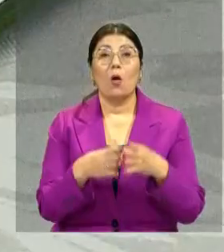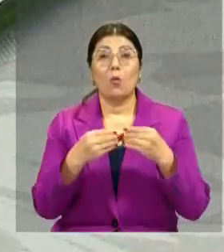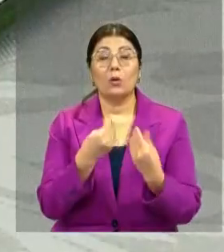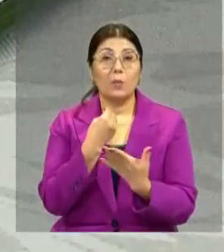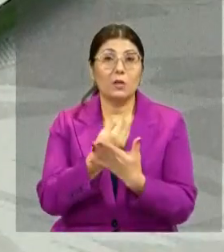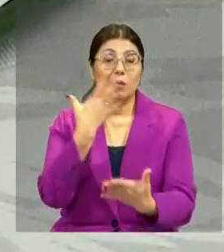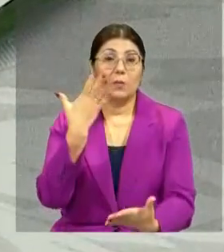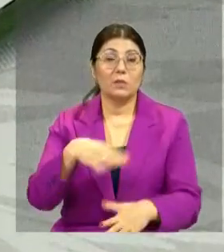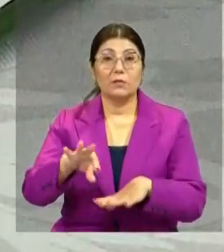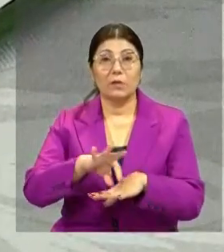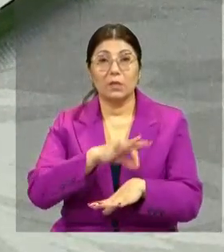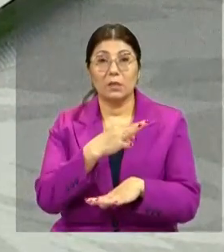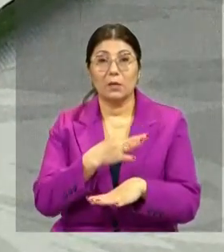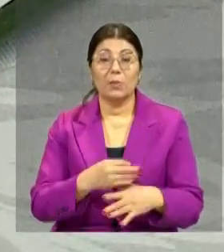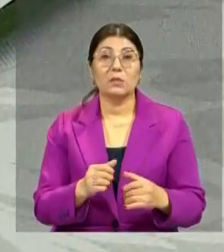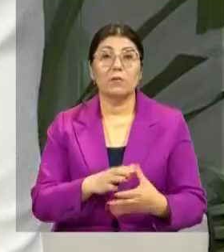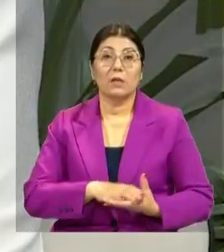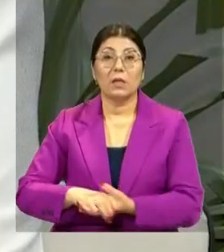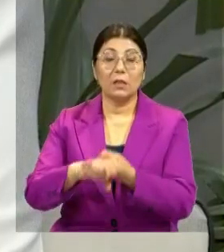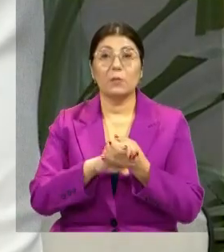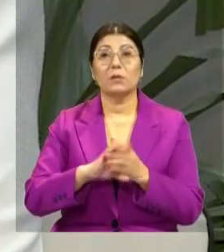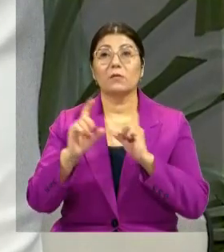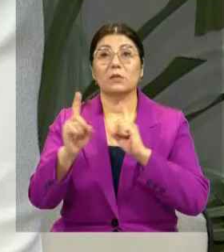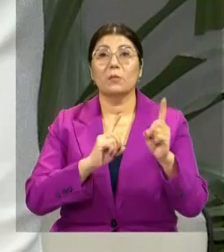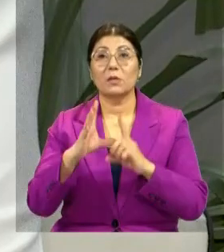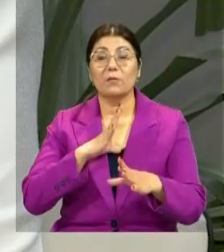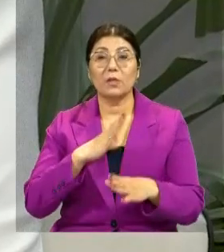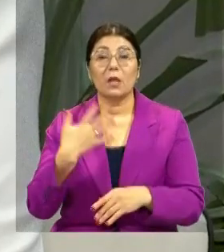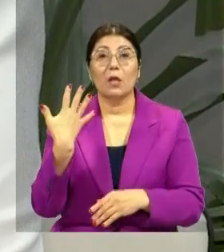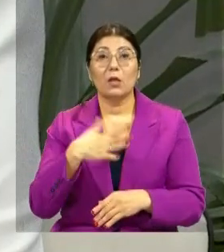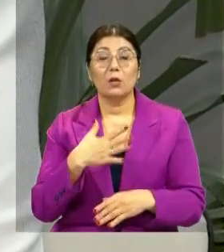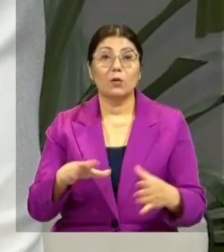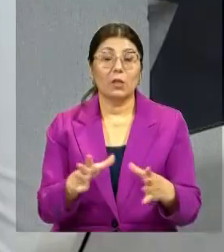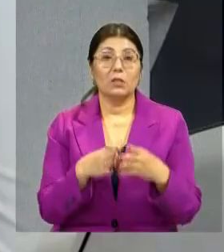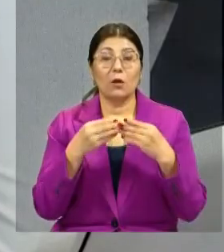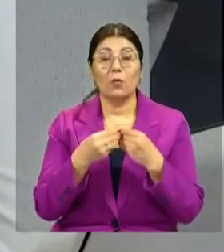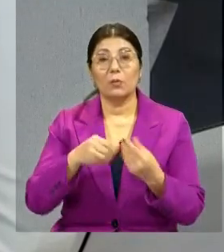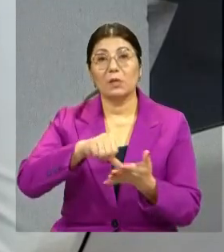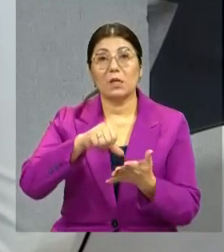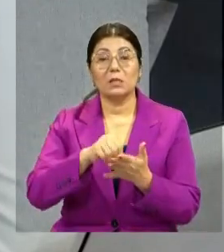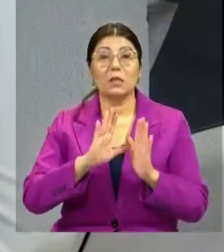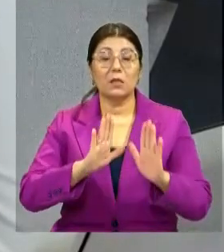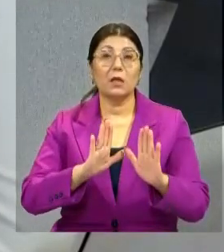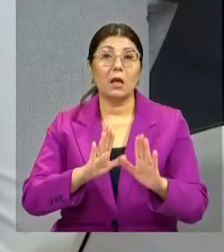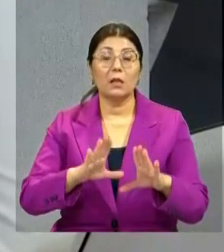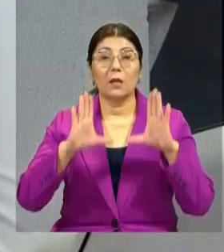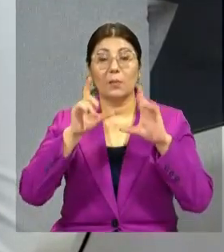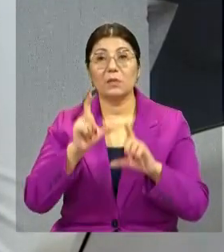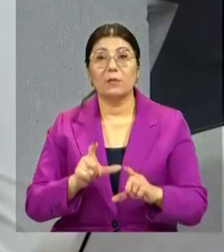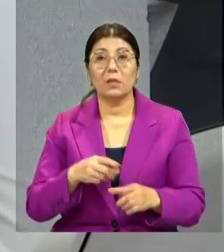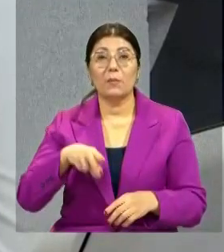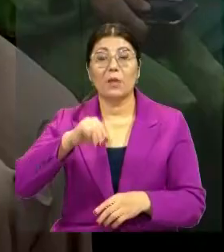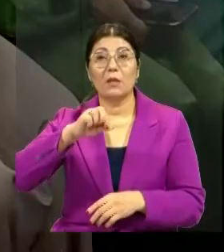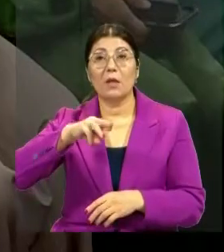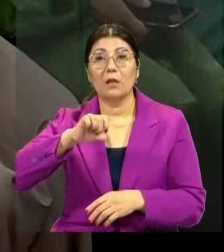құндылықтары, ерлі-зайыптылардың арасындағы татулық туралы семинар өткізілді. Шараға 50-ден аса отбасы қатысты. Тек имамдар емес, кәсіби медиаторлар